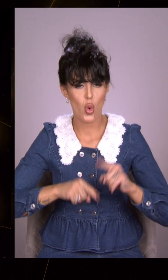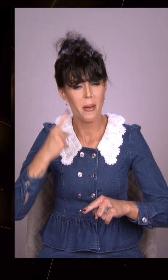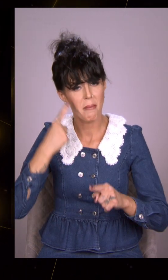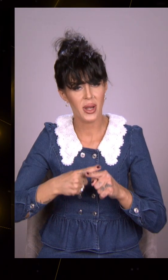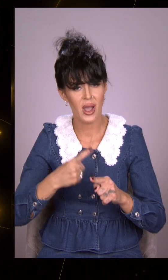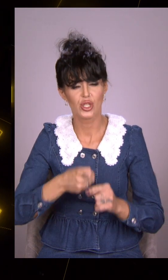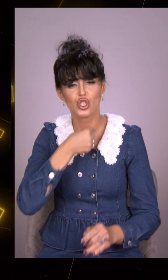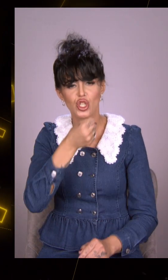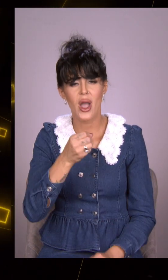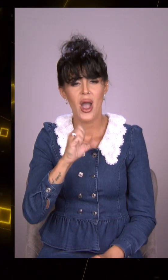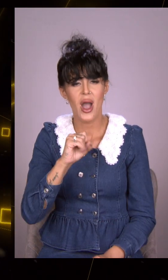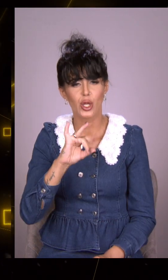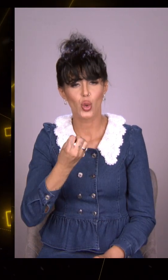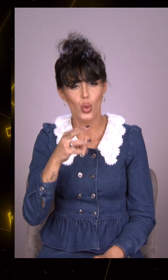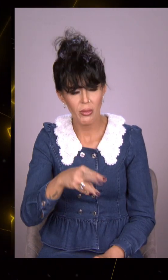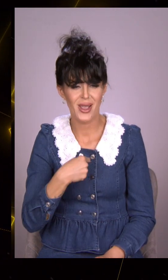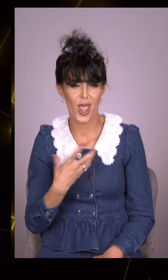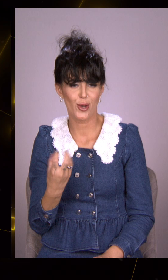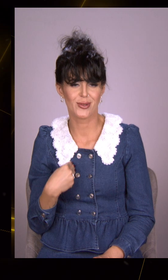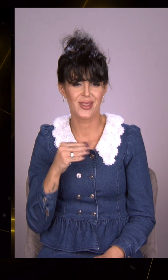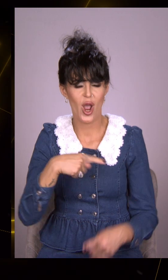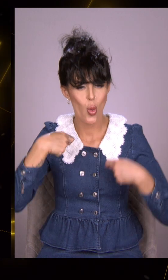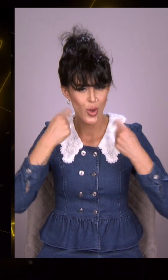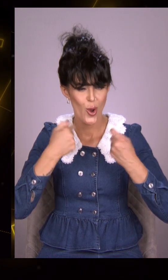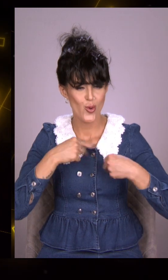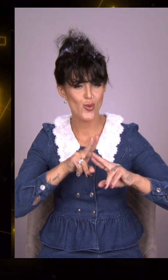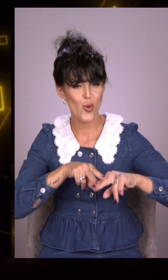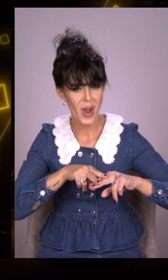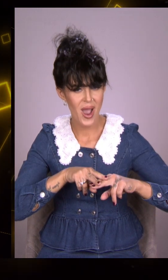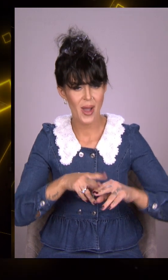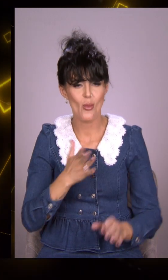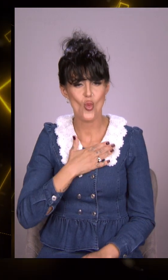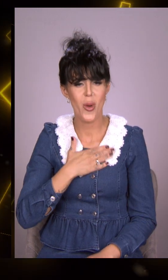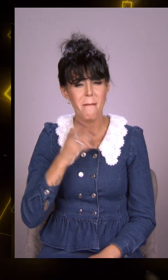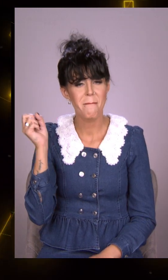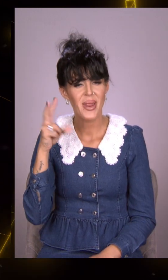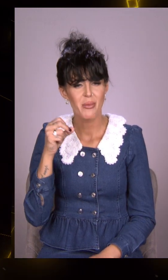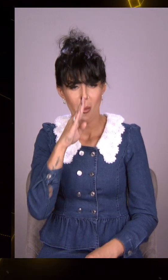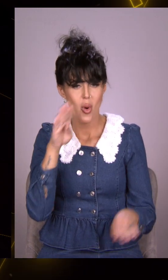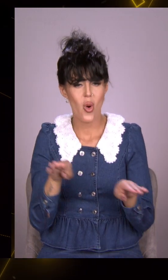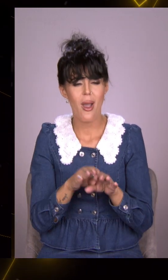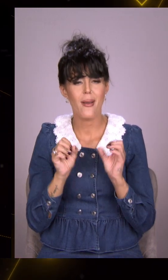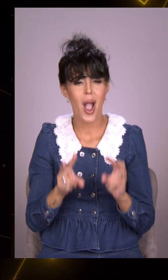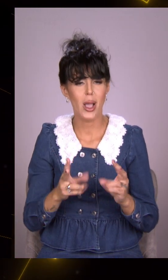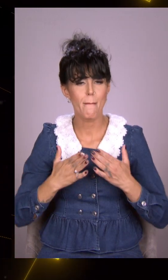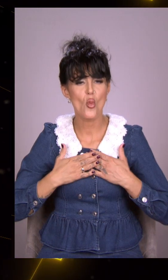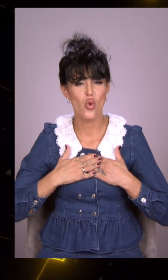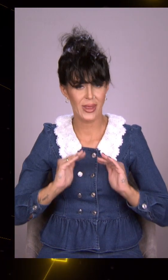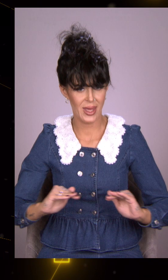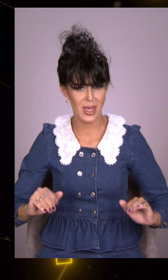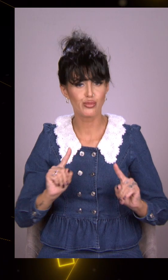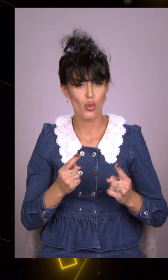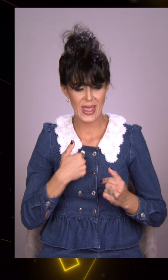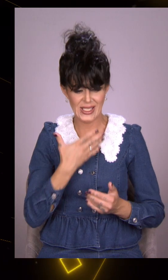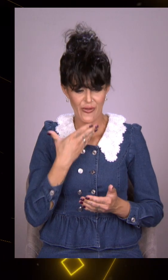Артемка, ще я йому хрещена. Мої племінники, але це мої діти. У мене своїх дітей нема, тому для